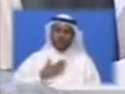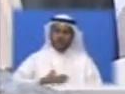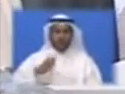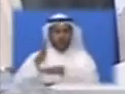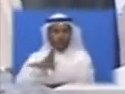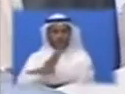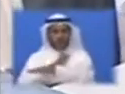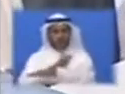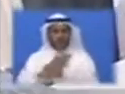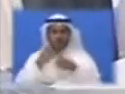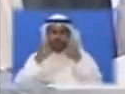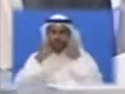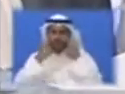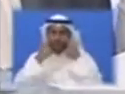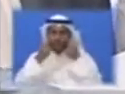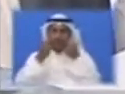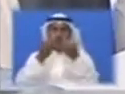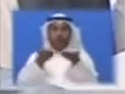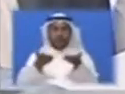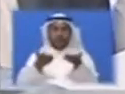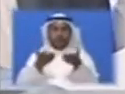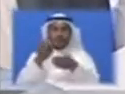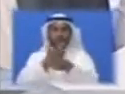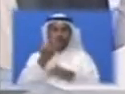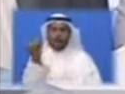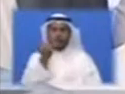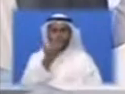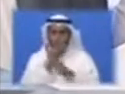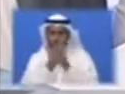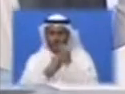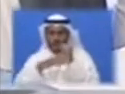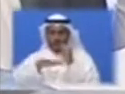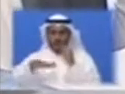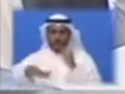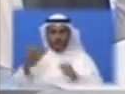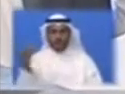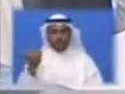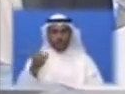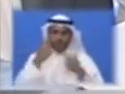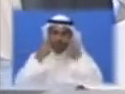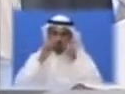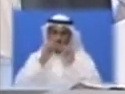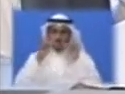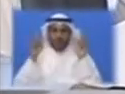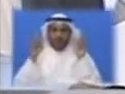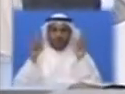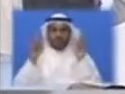من صحتها في سبيل تربية وفي سبيل الاهتمام بأبنائها المعاق. شهادة كبيرة